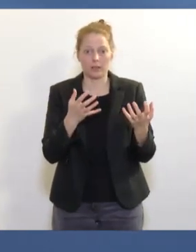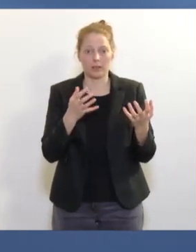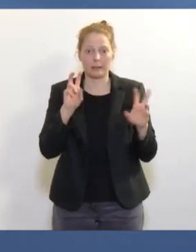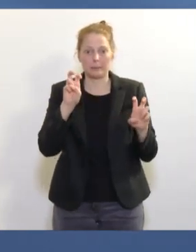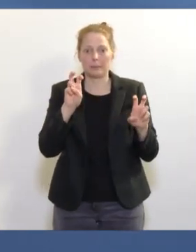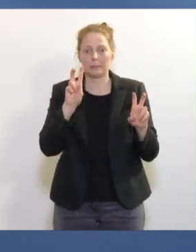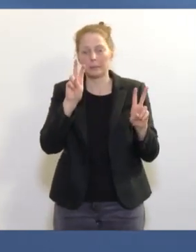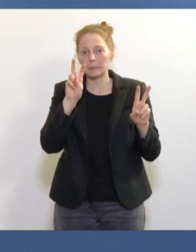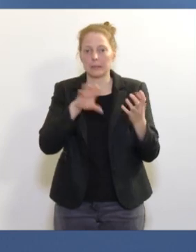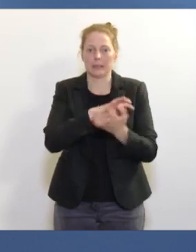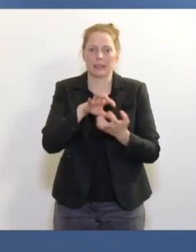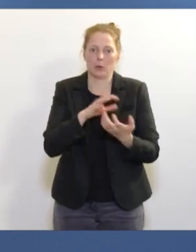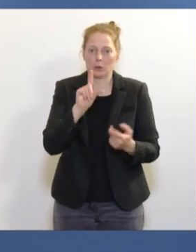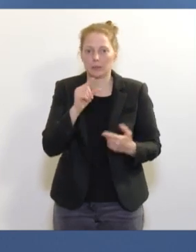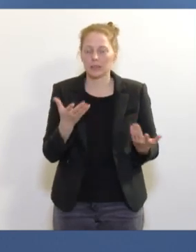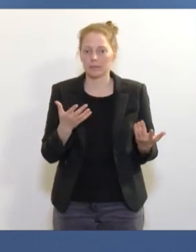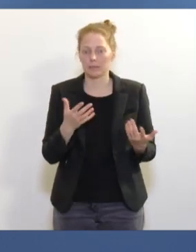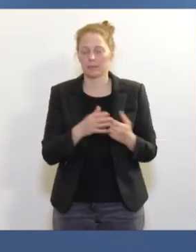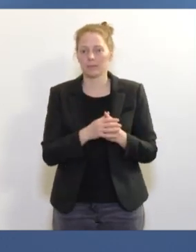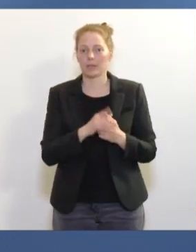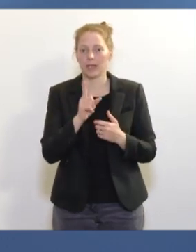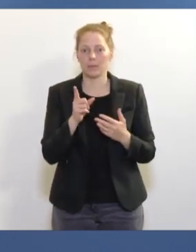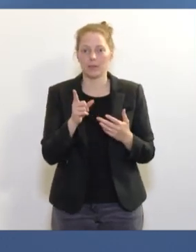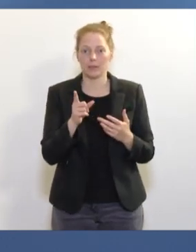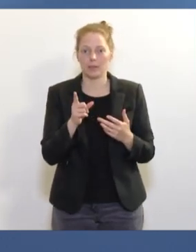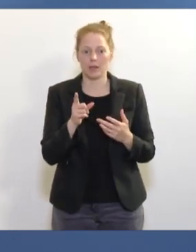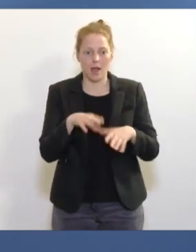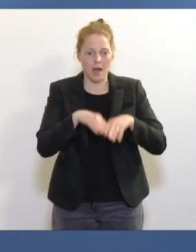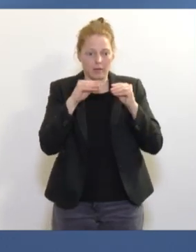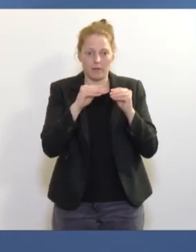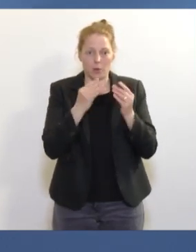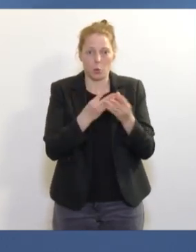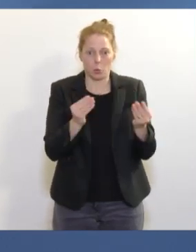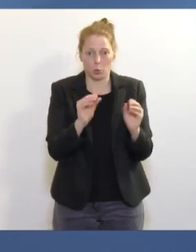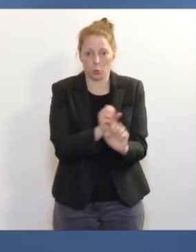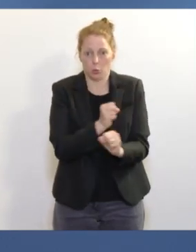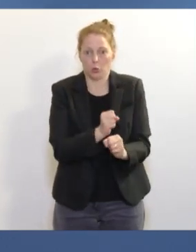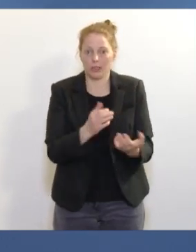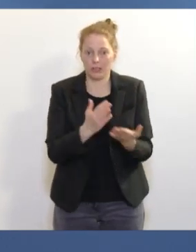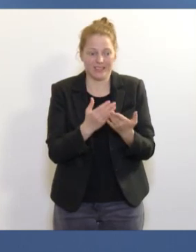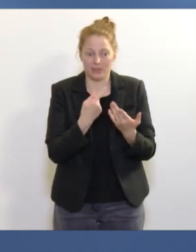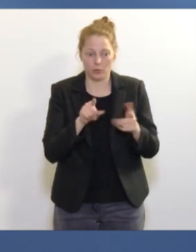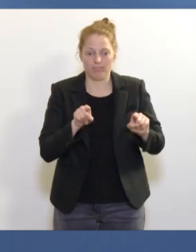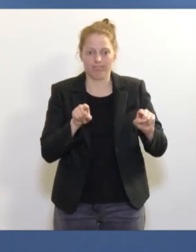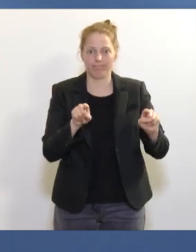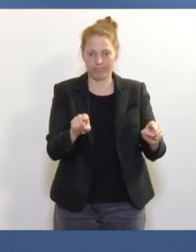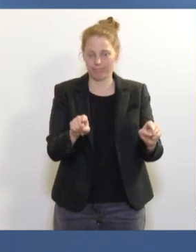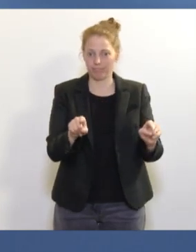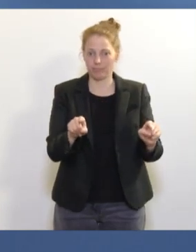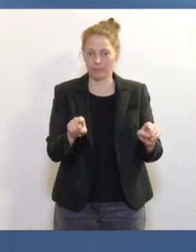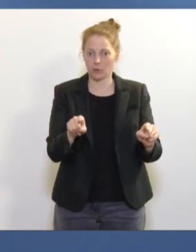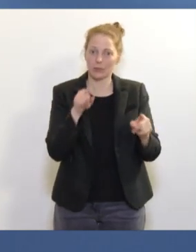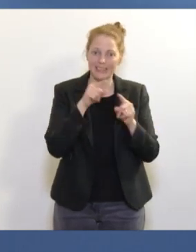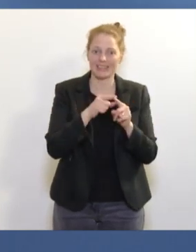Konfusion gesorgt hat. Aber auf der anderen Seite nicht ernst, dass es möglich wäre, weil man sonst nicht hätte können, so sehr zu und an Betriebe